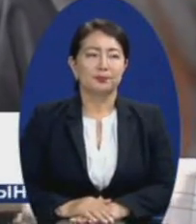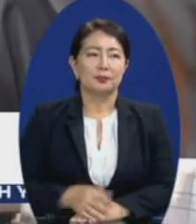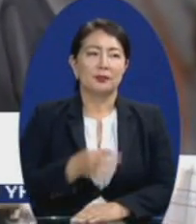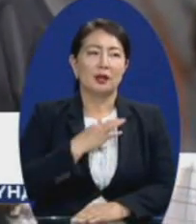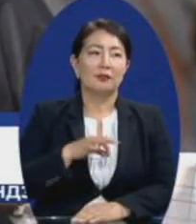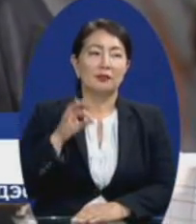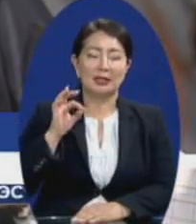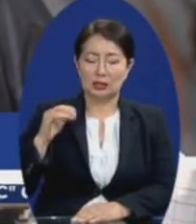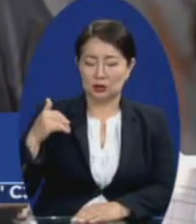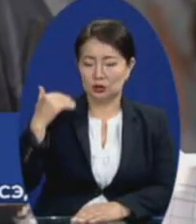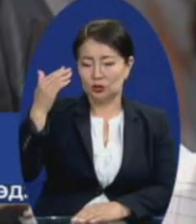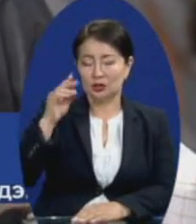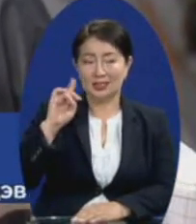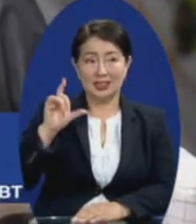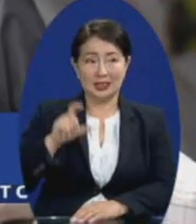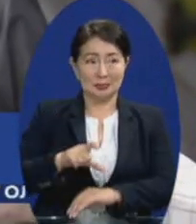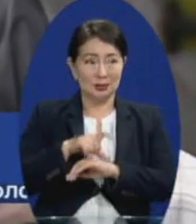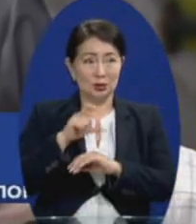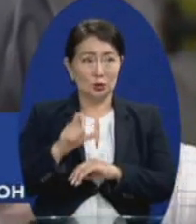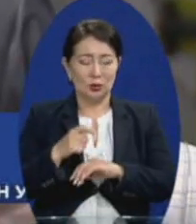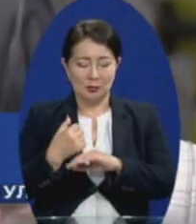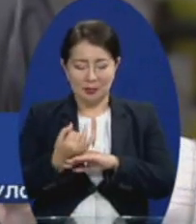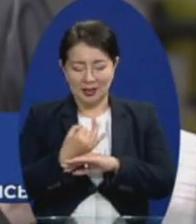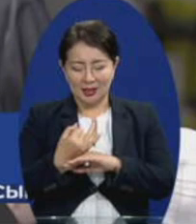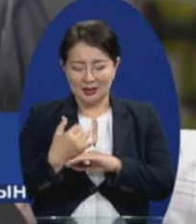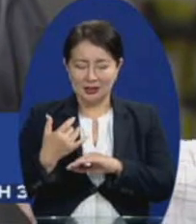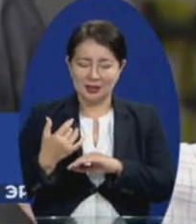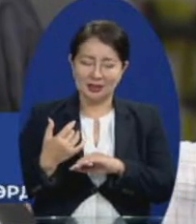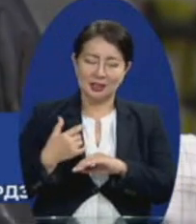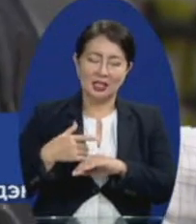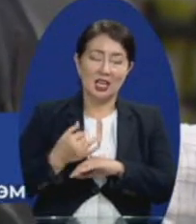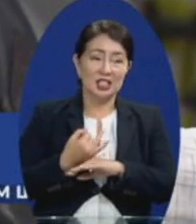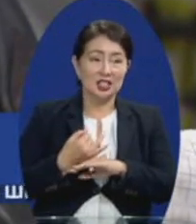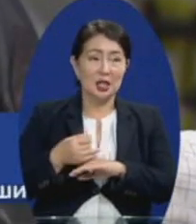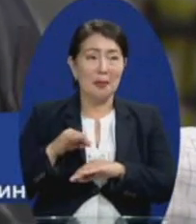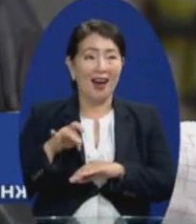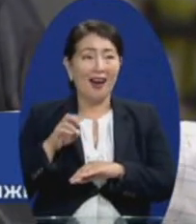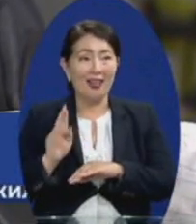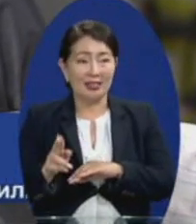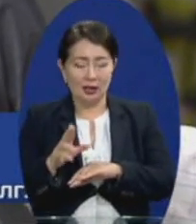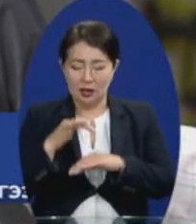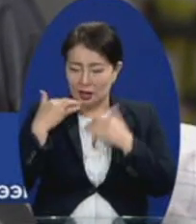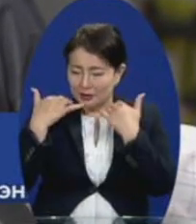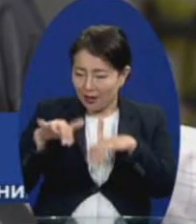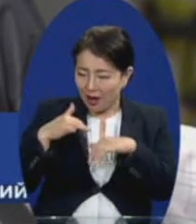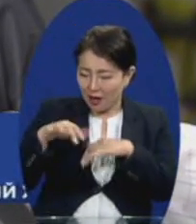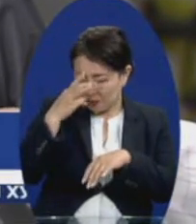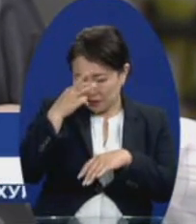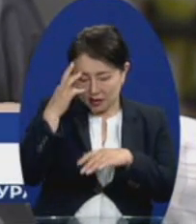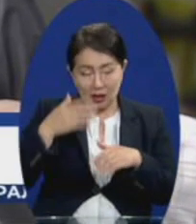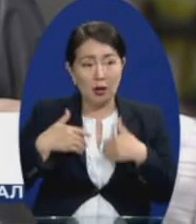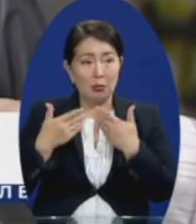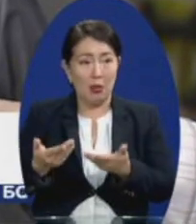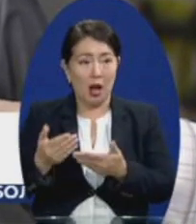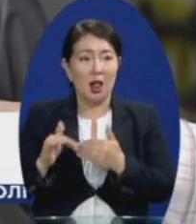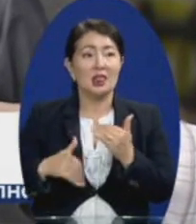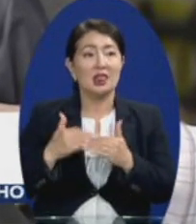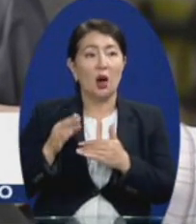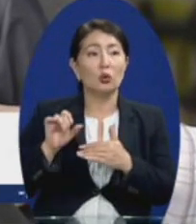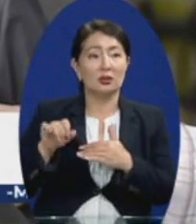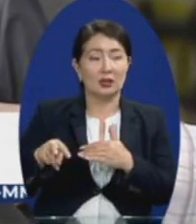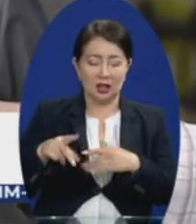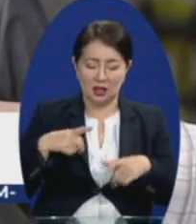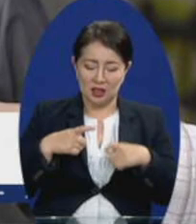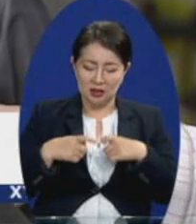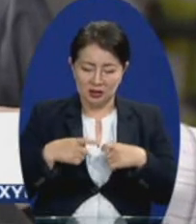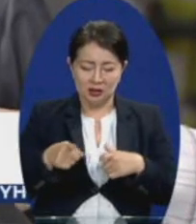Францын маш өндөр зэрэглэлийн нисгэгч механик инженерүүд практик болон онлын мэдлэгүүдийг олгож байгаагаараа маш давуу талтай. Эдийн засгийн хувьд ч ашигтай